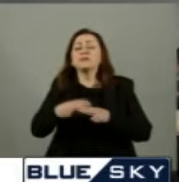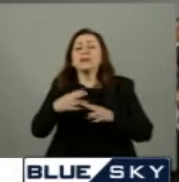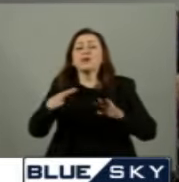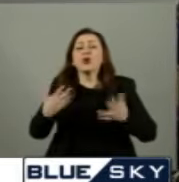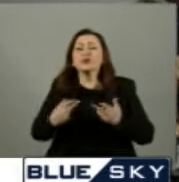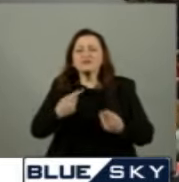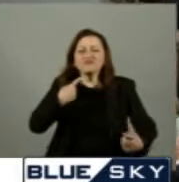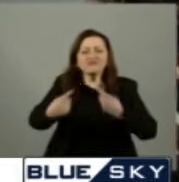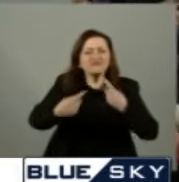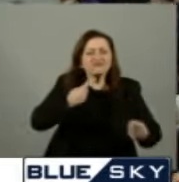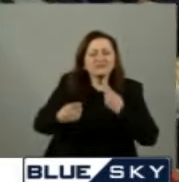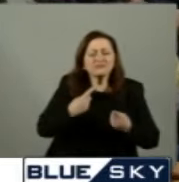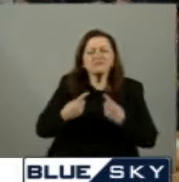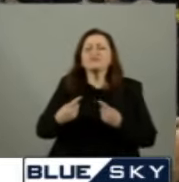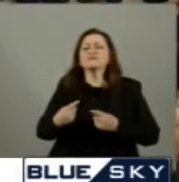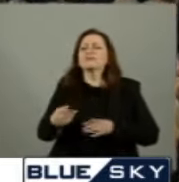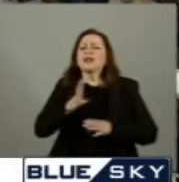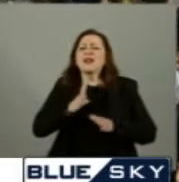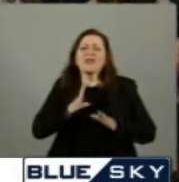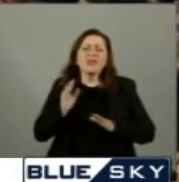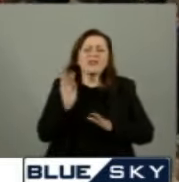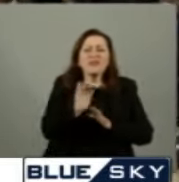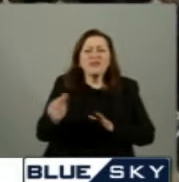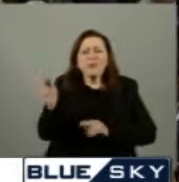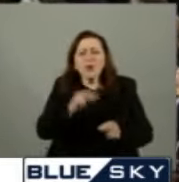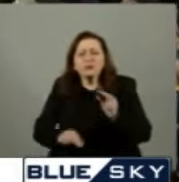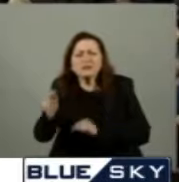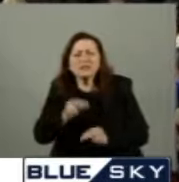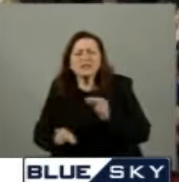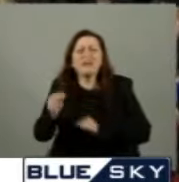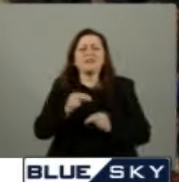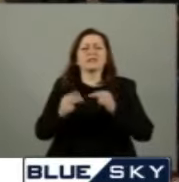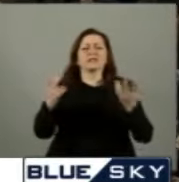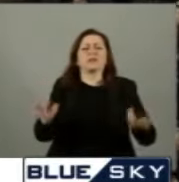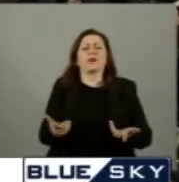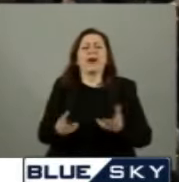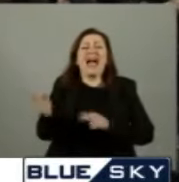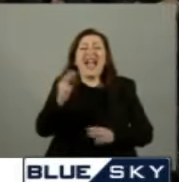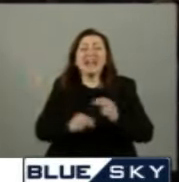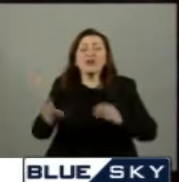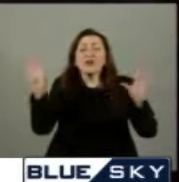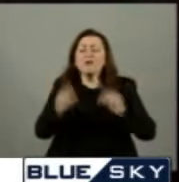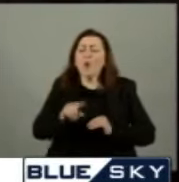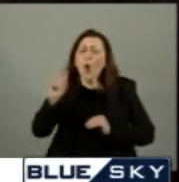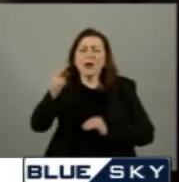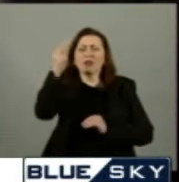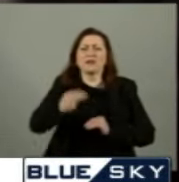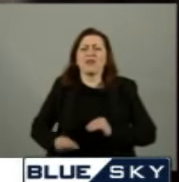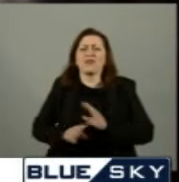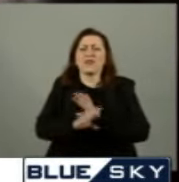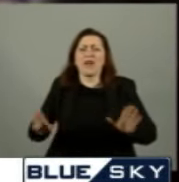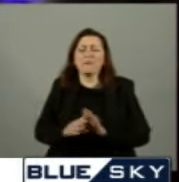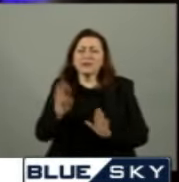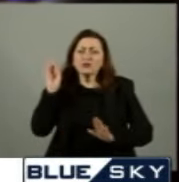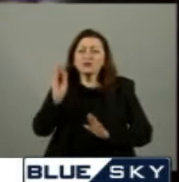στα δημοψηφίσματα, στις εσωκομματικές προκριματικές εκλογές, για όλα τα επίπεδα